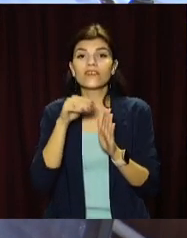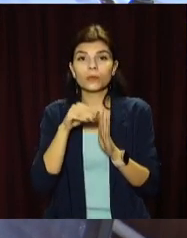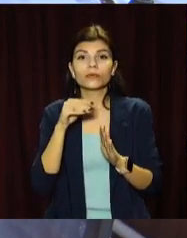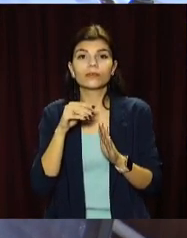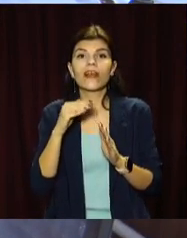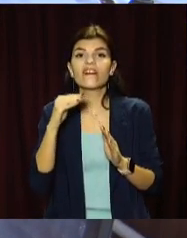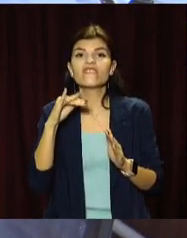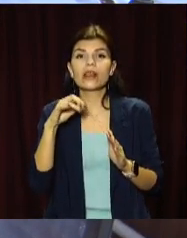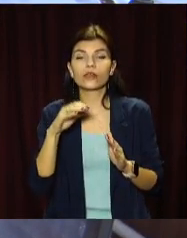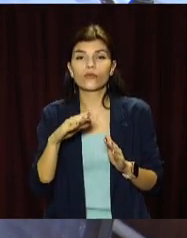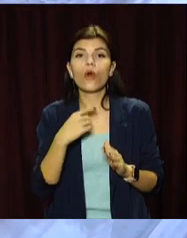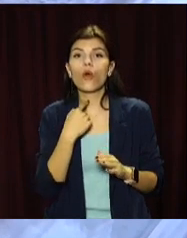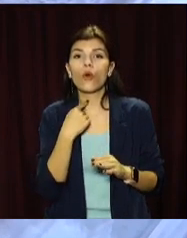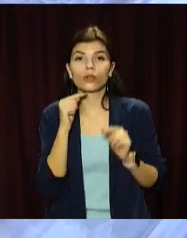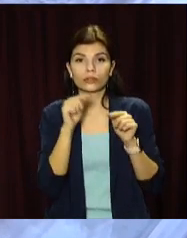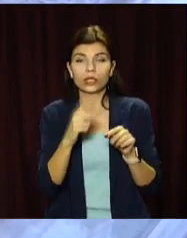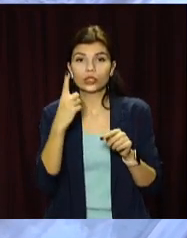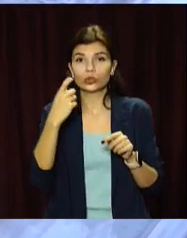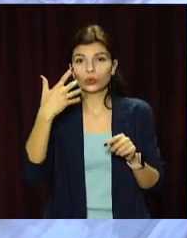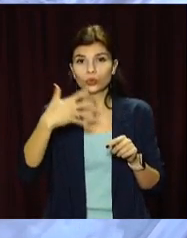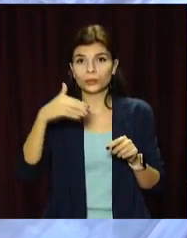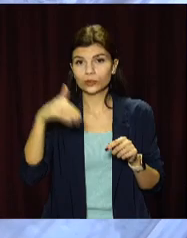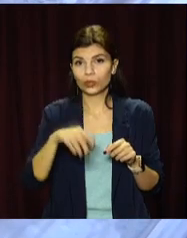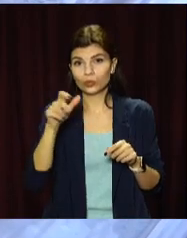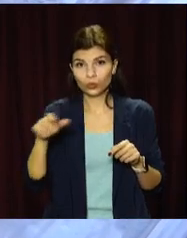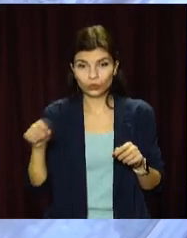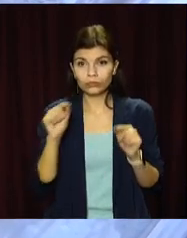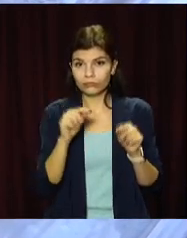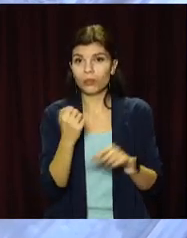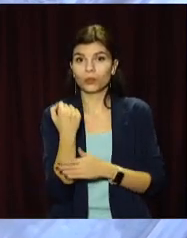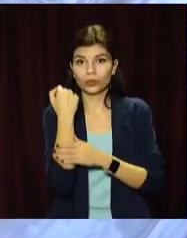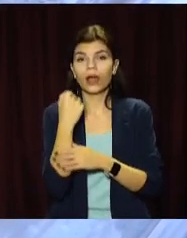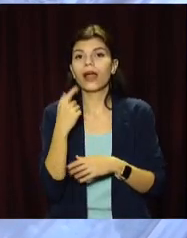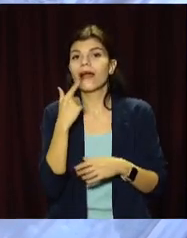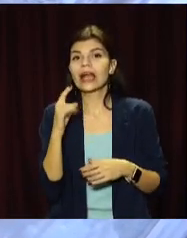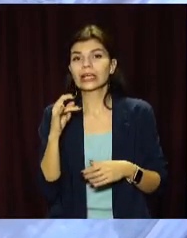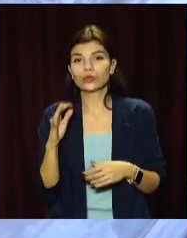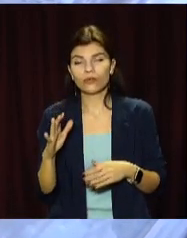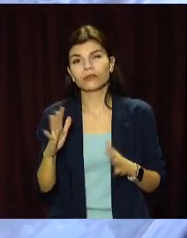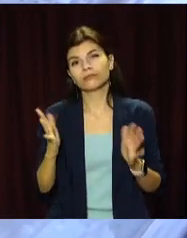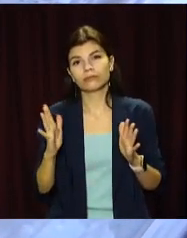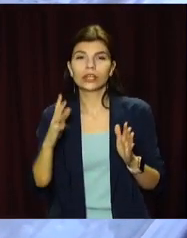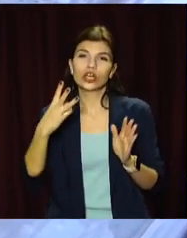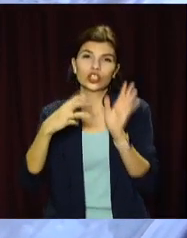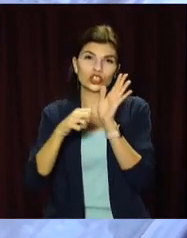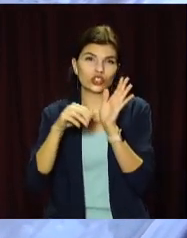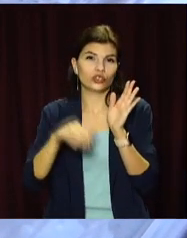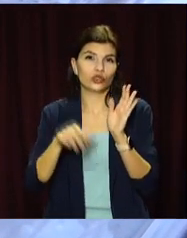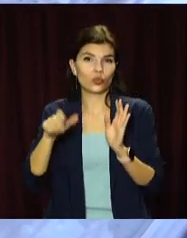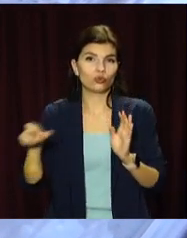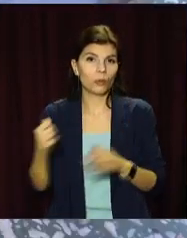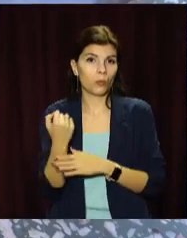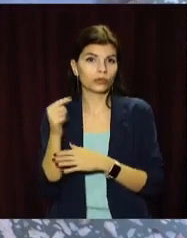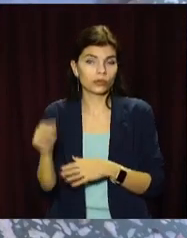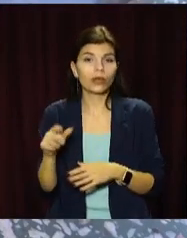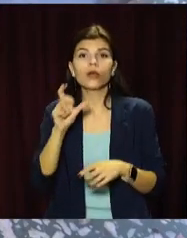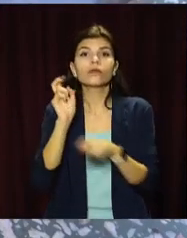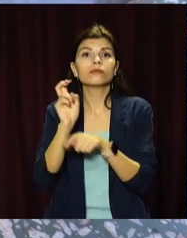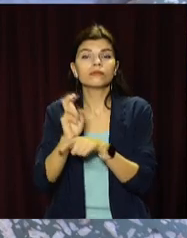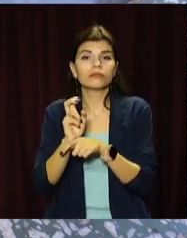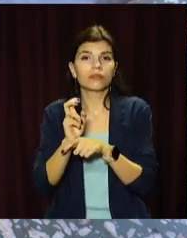проголосували понад 150 тисяч жителів Дніпра. Краснова ж підтримали більш ніж 36 тисяч дніпрян. Явка виборців